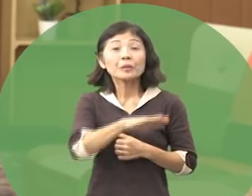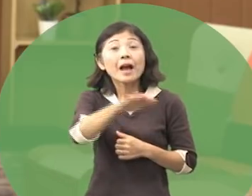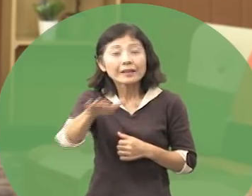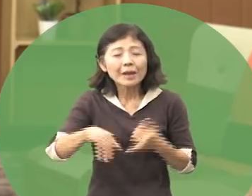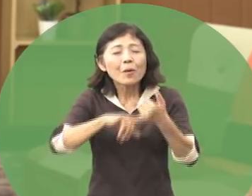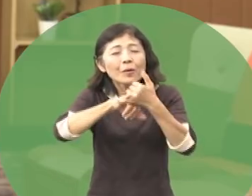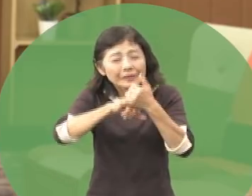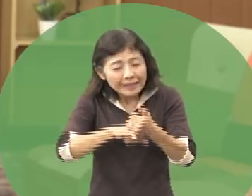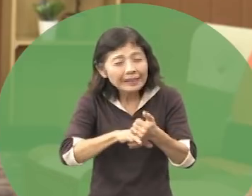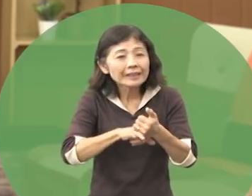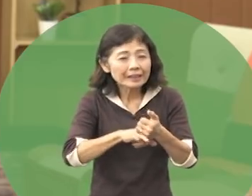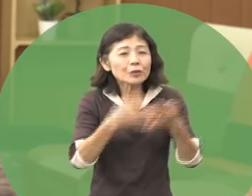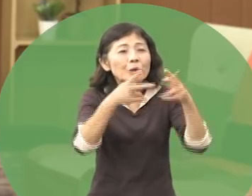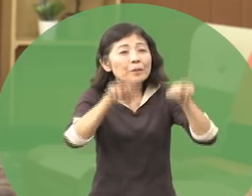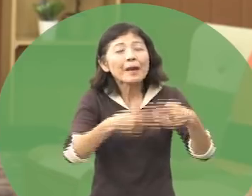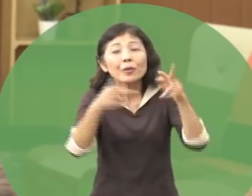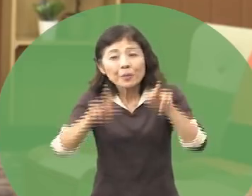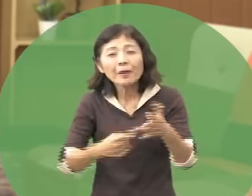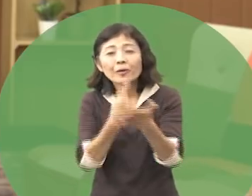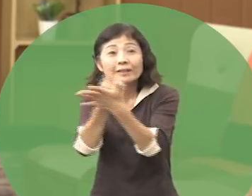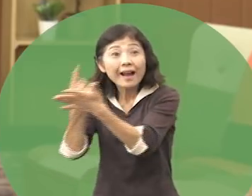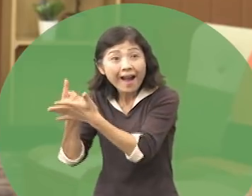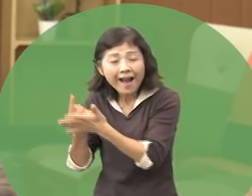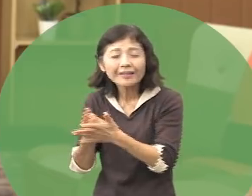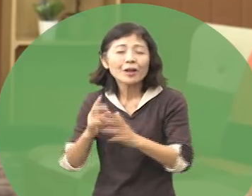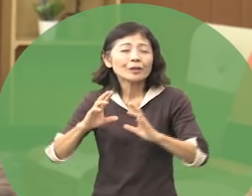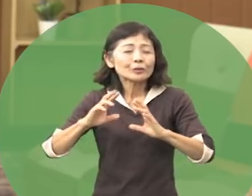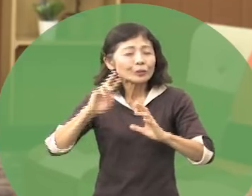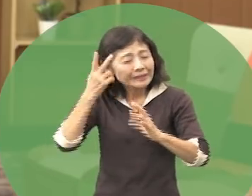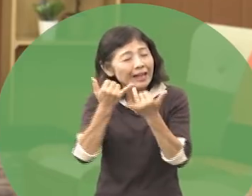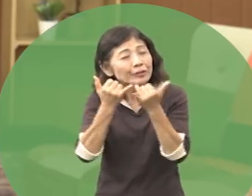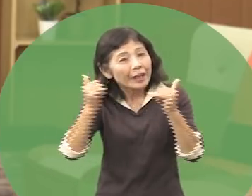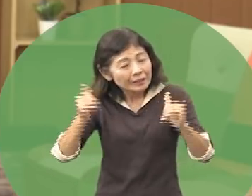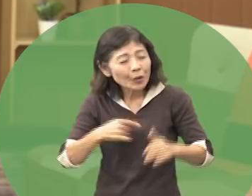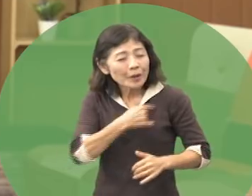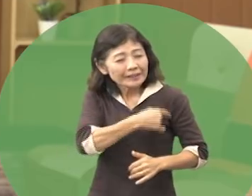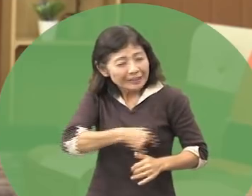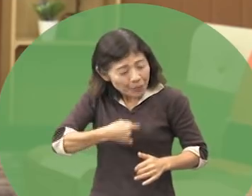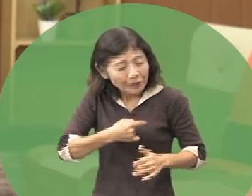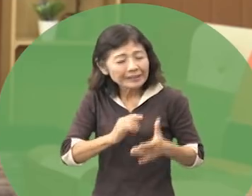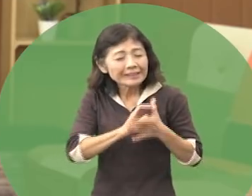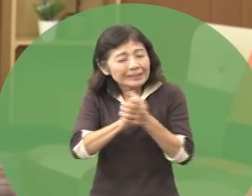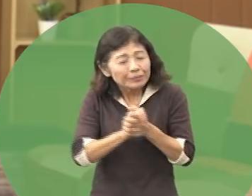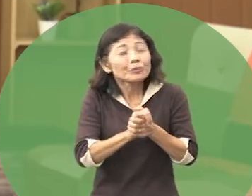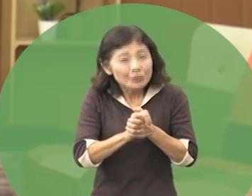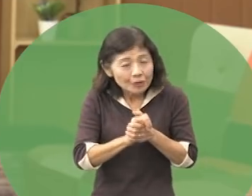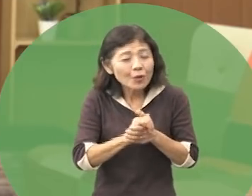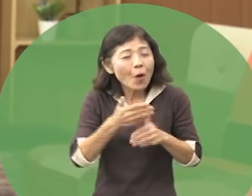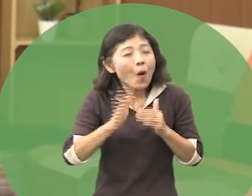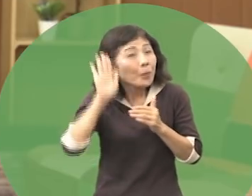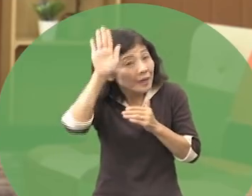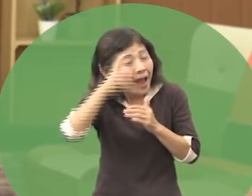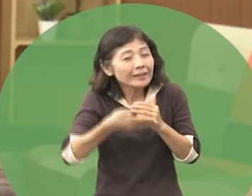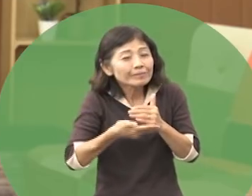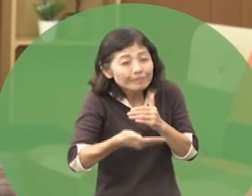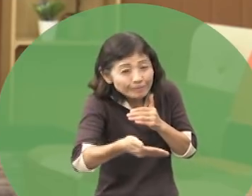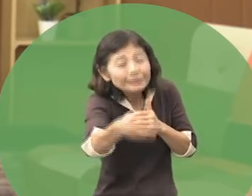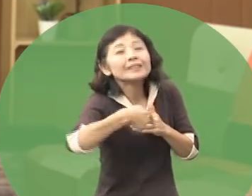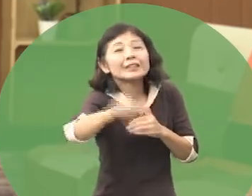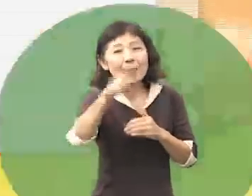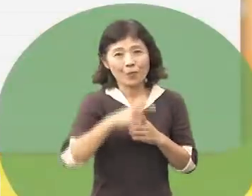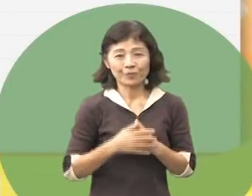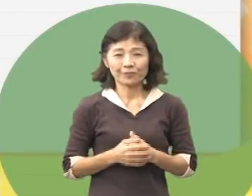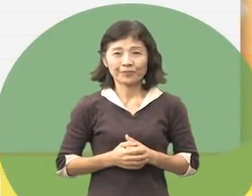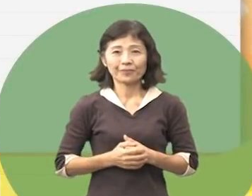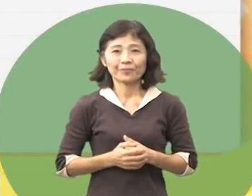ぜひ様々なイベントに参加して、ウチナーンチュの絆や思いを未来につなげていきましょう。